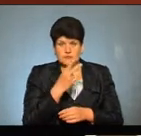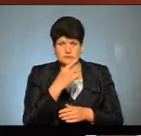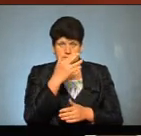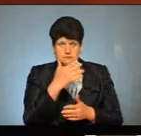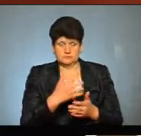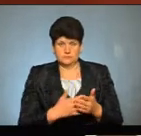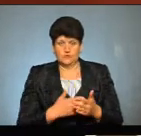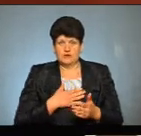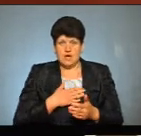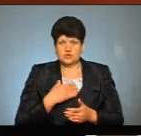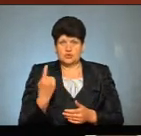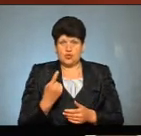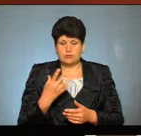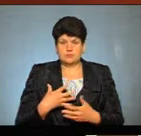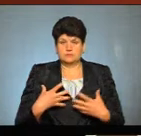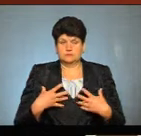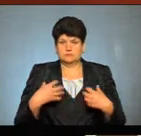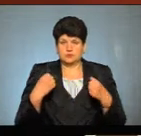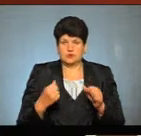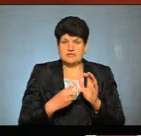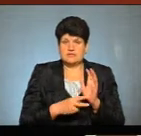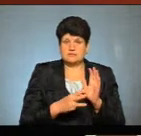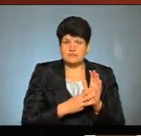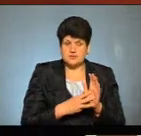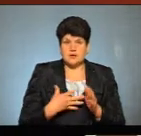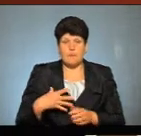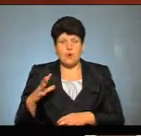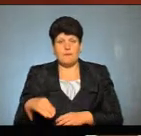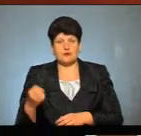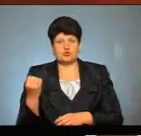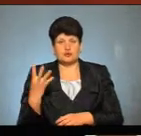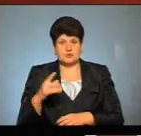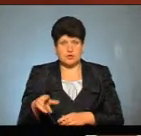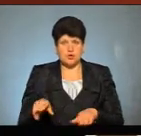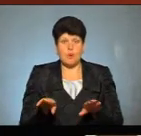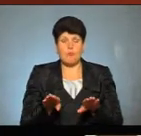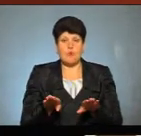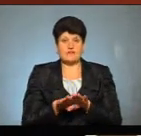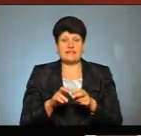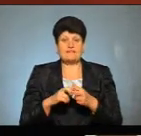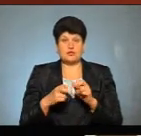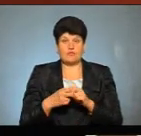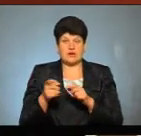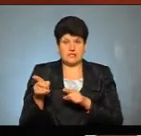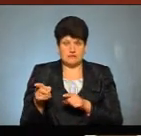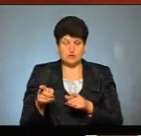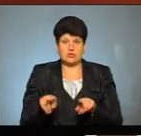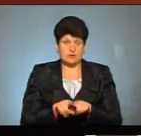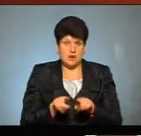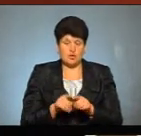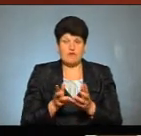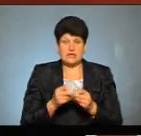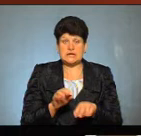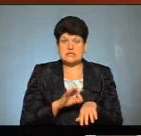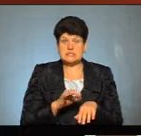в нашій області видужало 78, померло 14 осіб. Якщо порівняти з Івано-Франківською, де приблизно така ж сама кількість